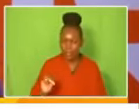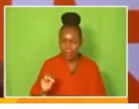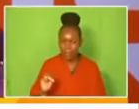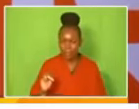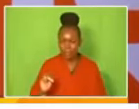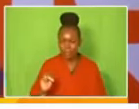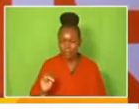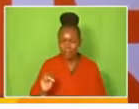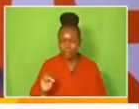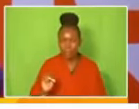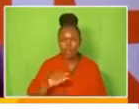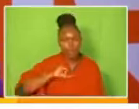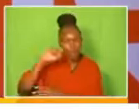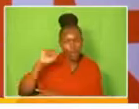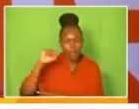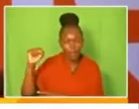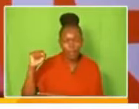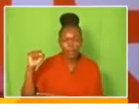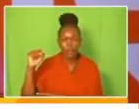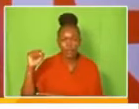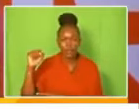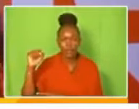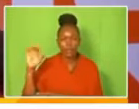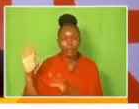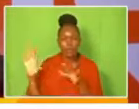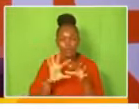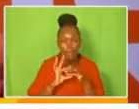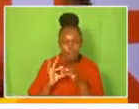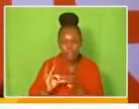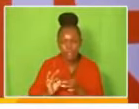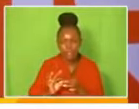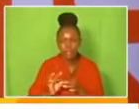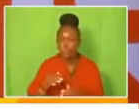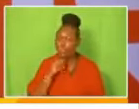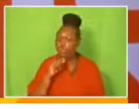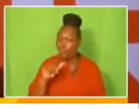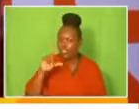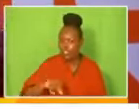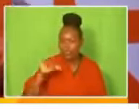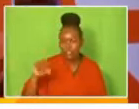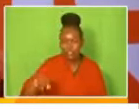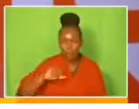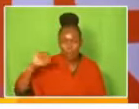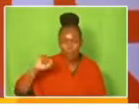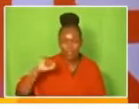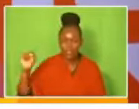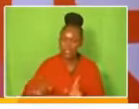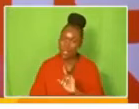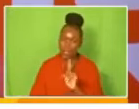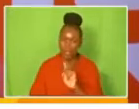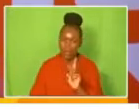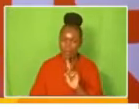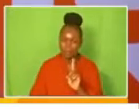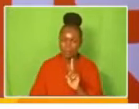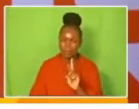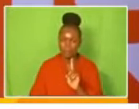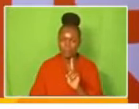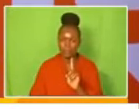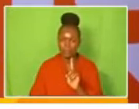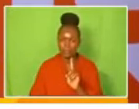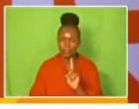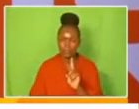Ile siasa ya kuleta ubaguzi ya cheza dunia pesa nane tutupe mbali.